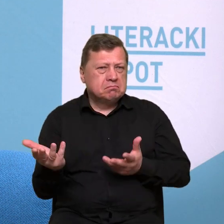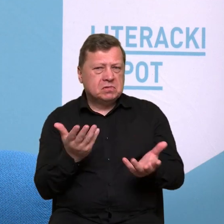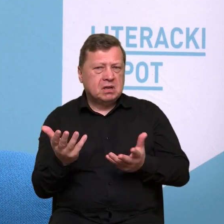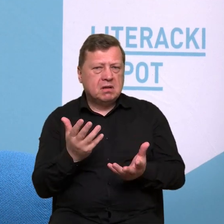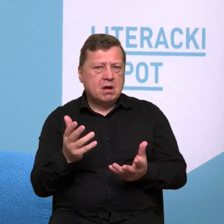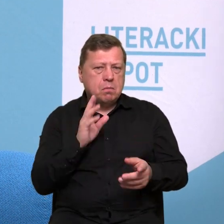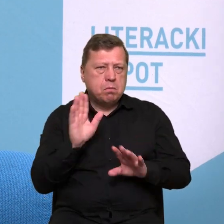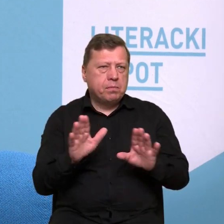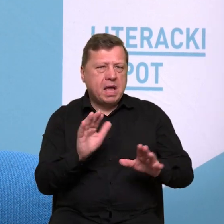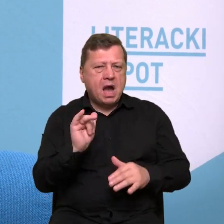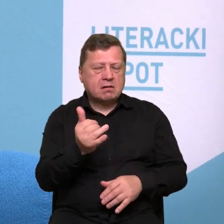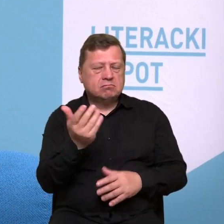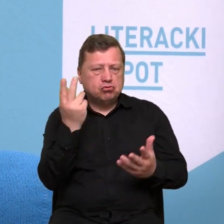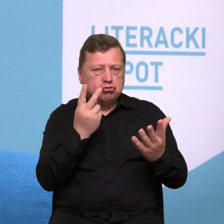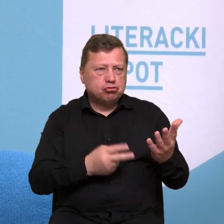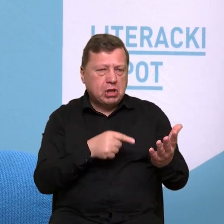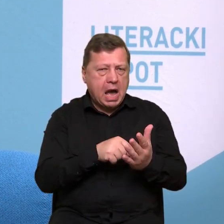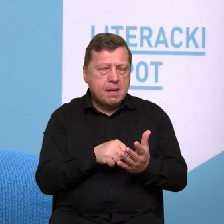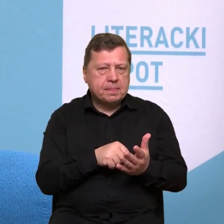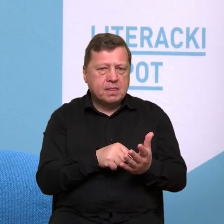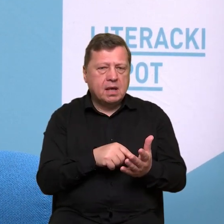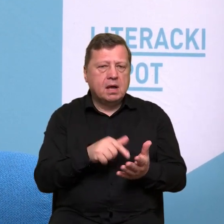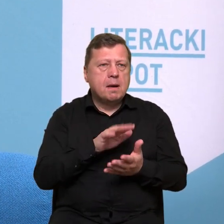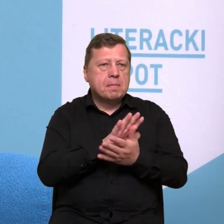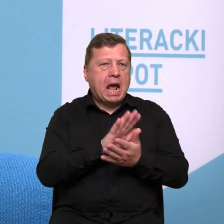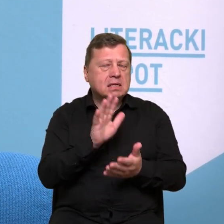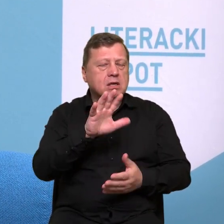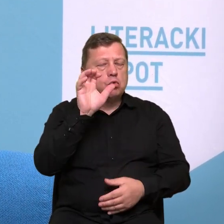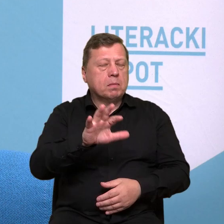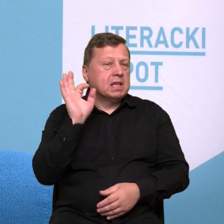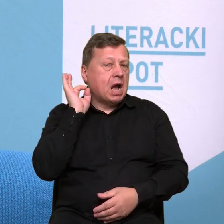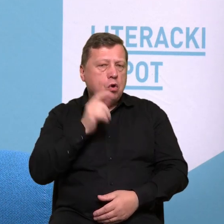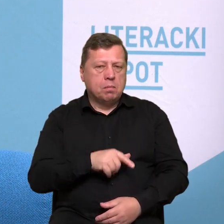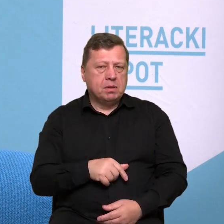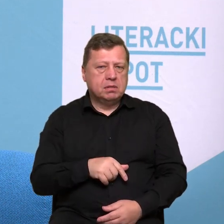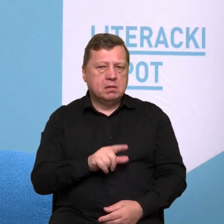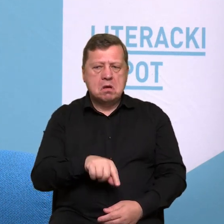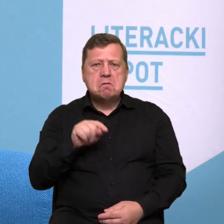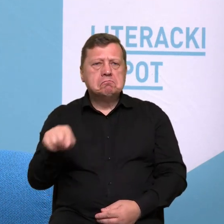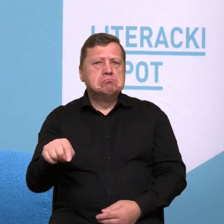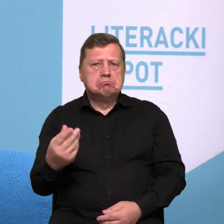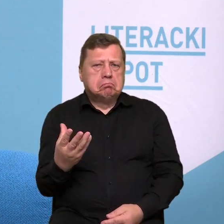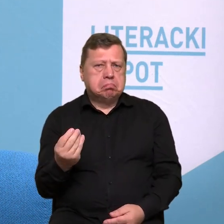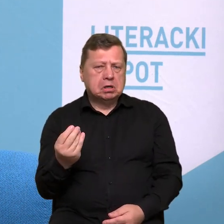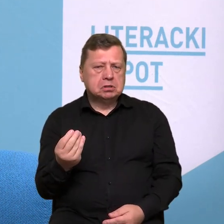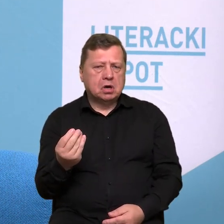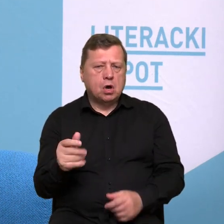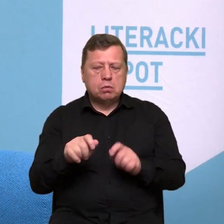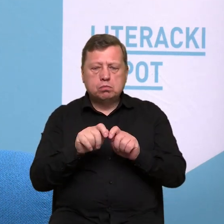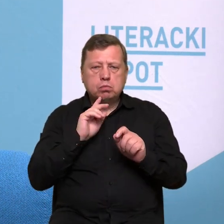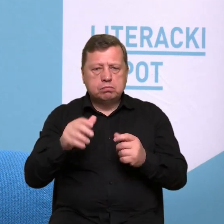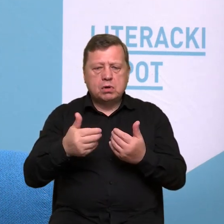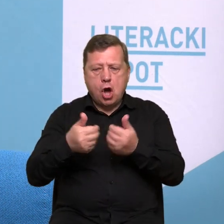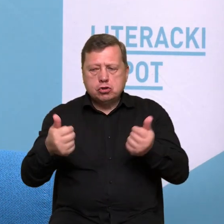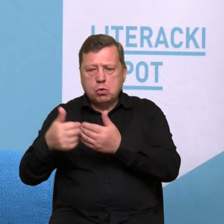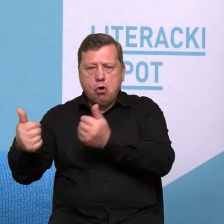co czytamy i czym karmimy się, czytając prasę kobiecą? Po co były te przerywniki?